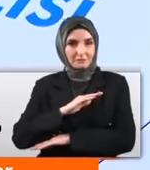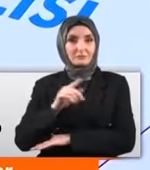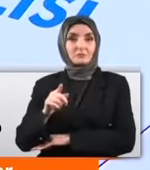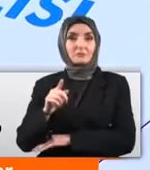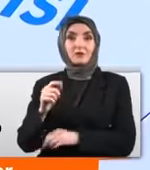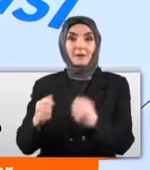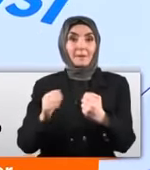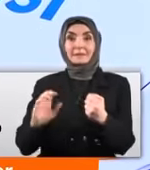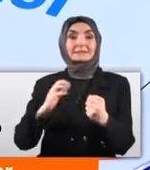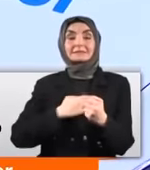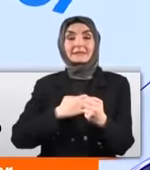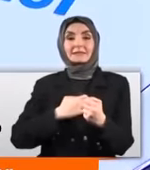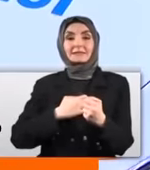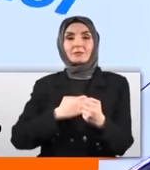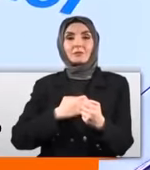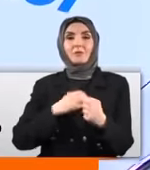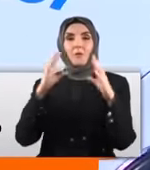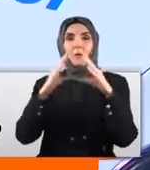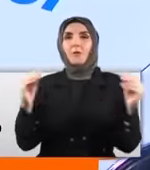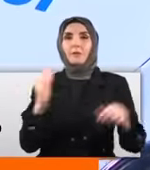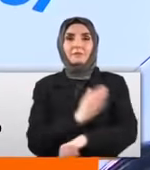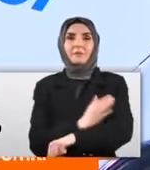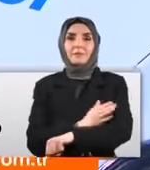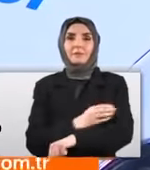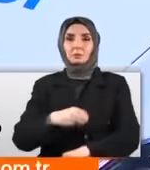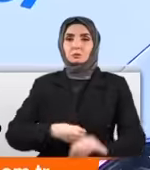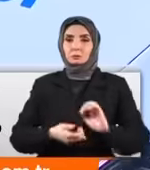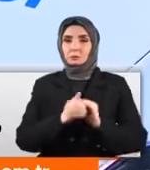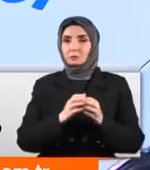örgütüydü. Bir zamanlar başında o suç örgütü